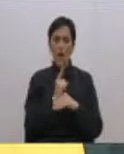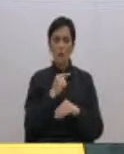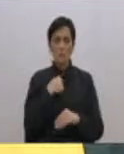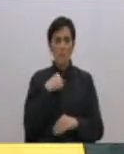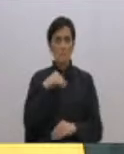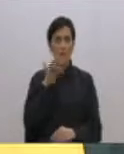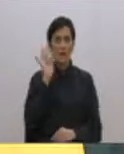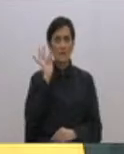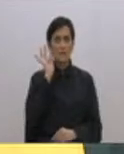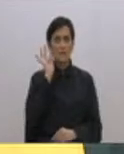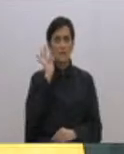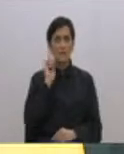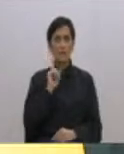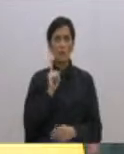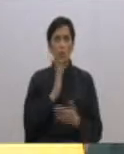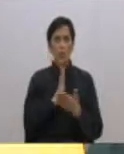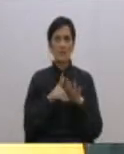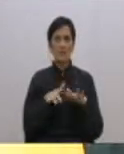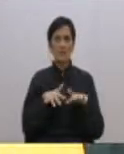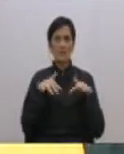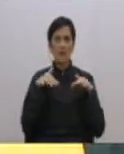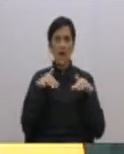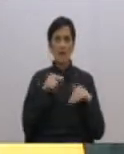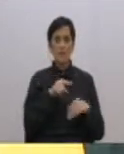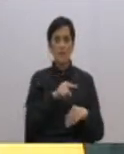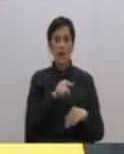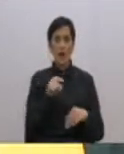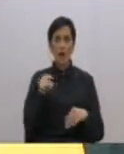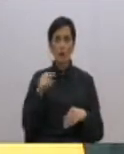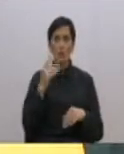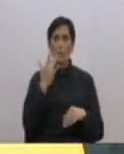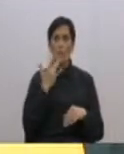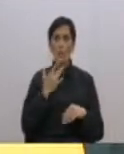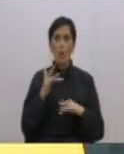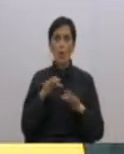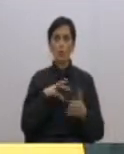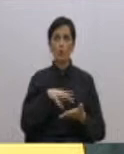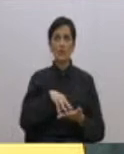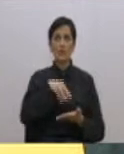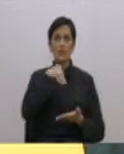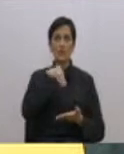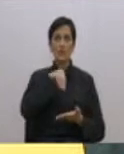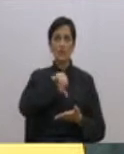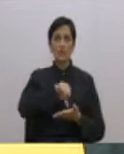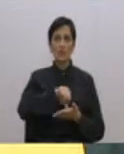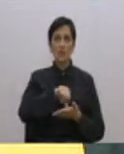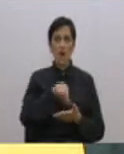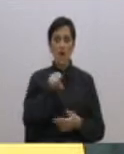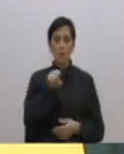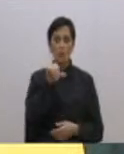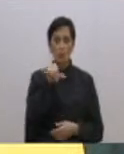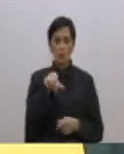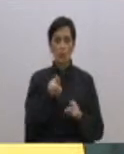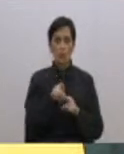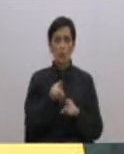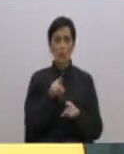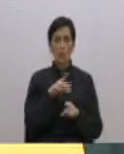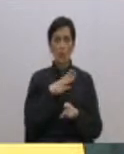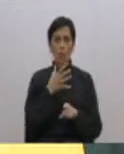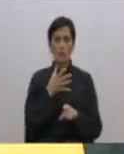rom arian darbashi politikuri mozdraoba kirchis tsarmadgenlebi da matats khondat rogoc vitsi aseti